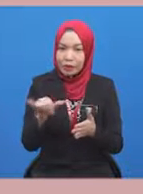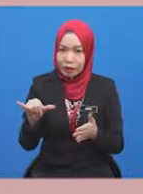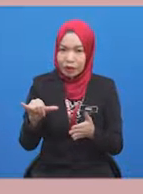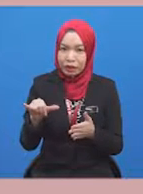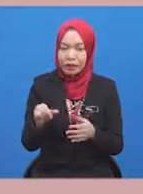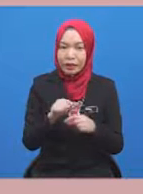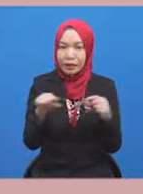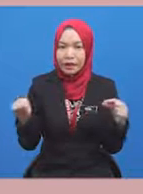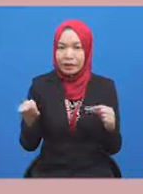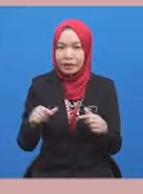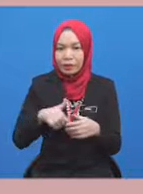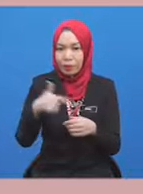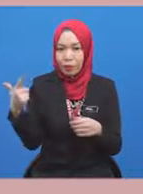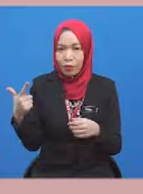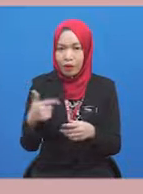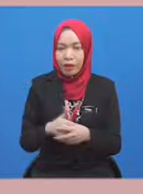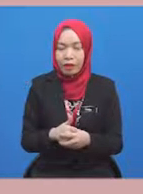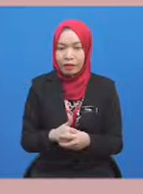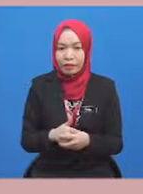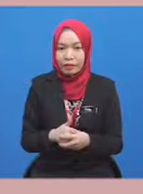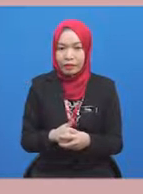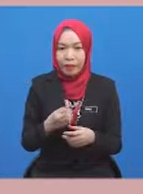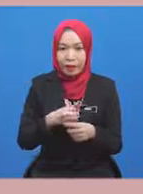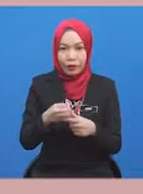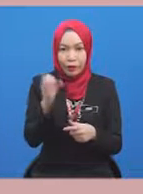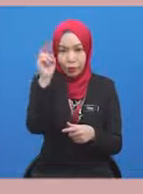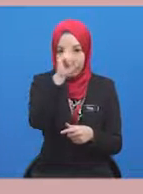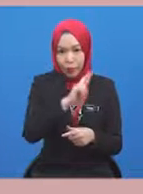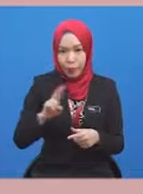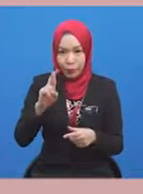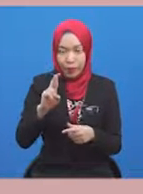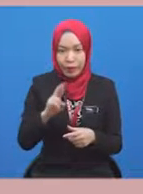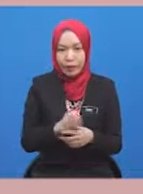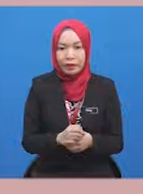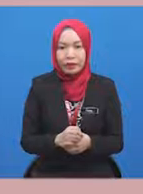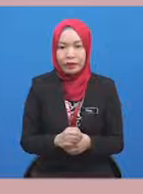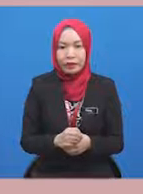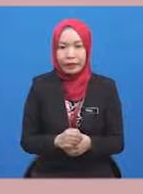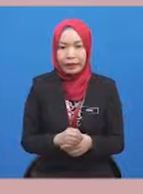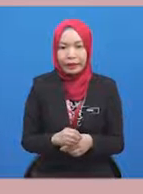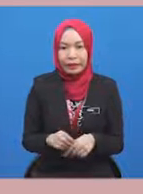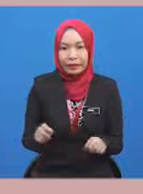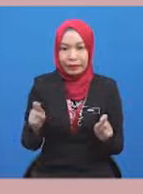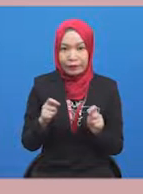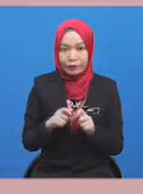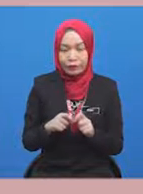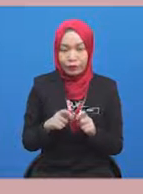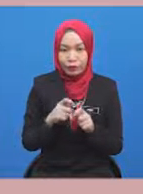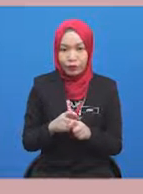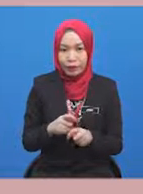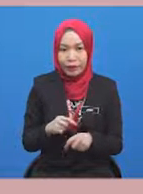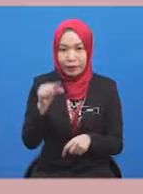luar sesuatu rupa atau bentuk objek yang boleh ditentukan ketebalan dan warnanya.